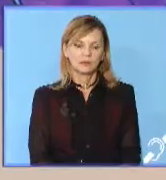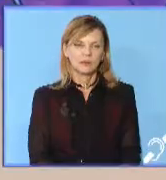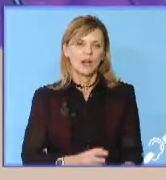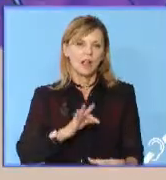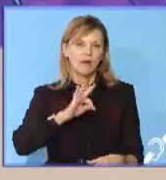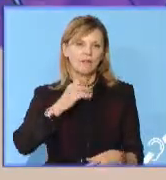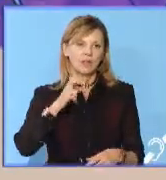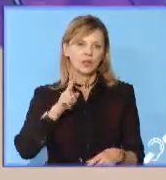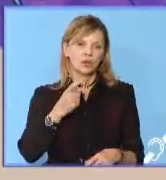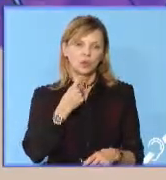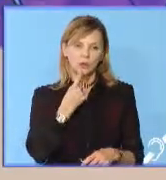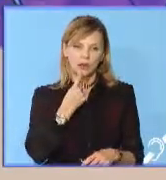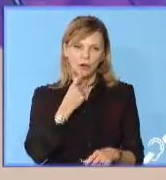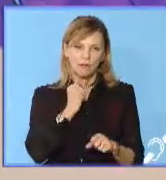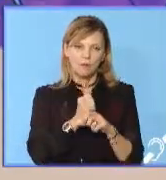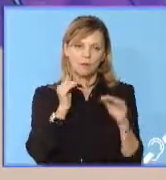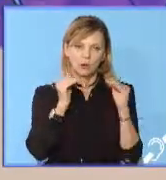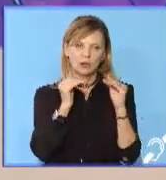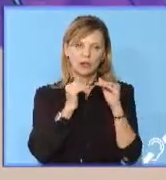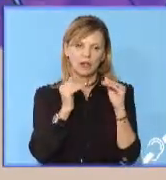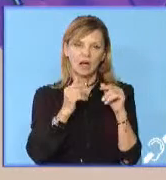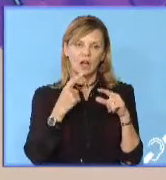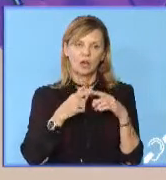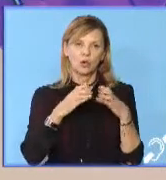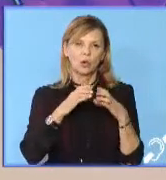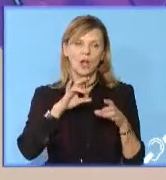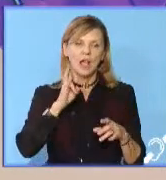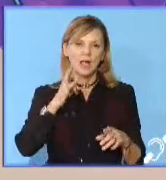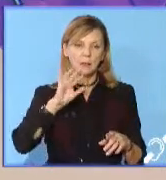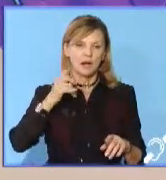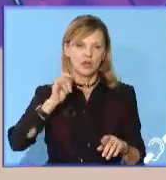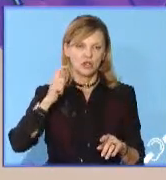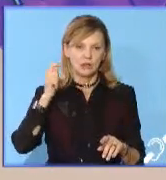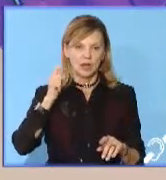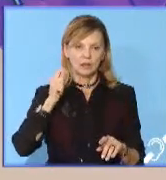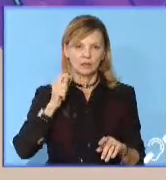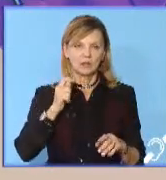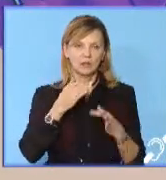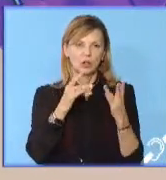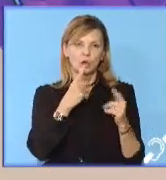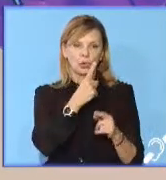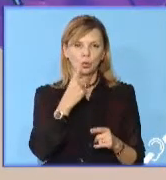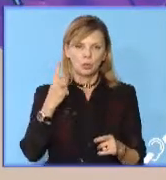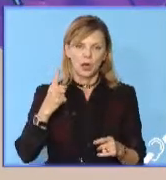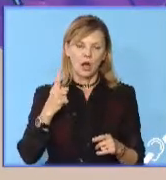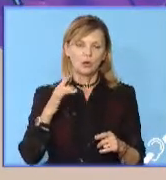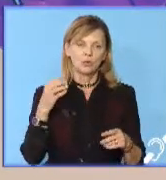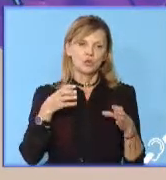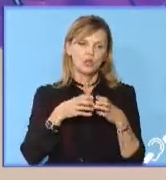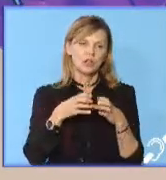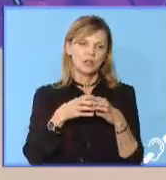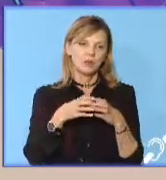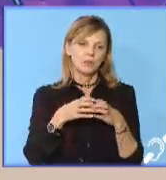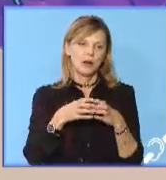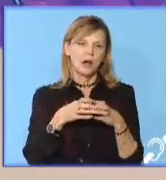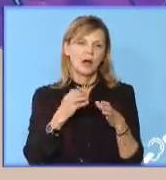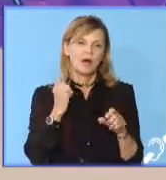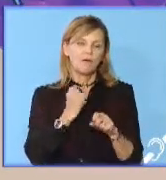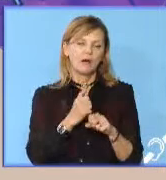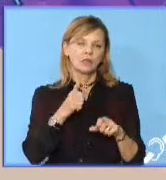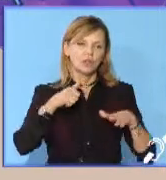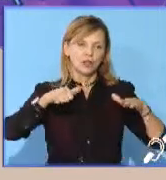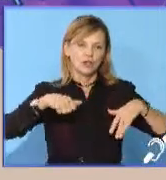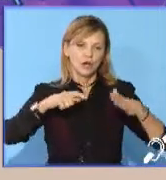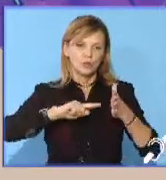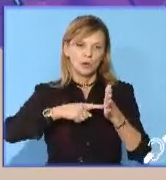FCU Craiova a remizat cu Hermannstadt scorul 1-1 în etapa a 12-a din Superliga, iar echipa lui Marius Moldărășanu face 16 puncte